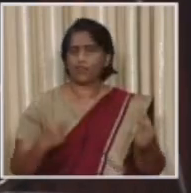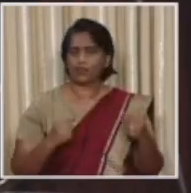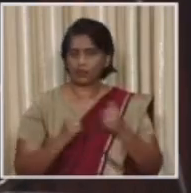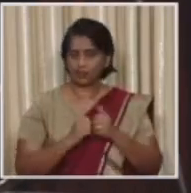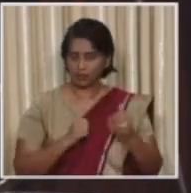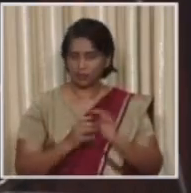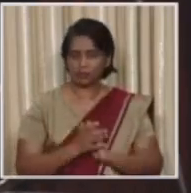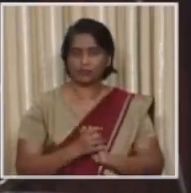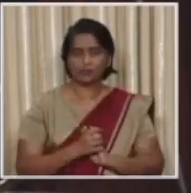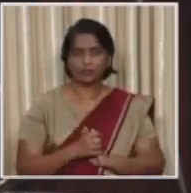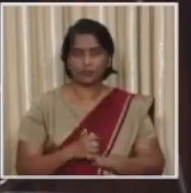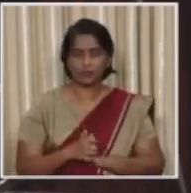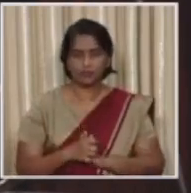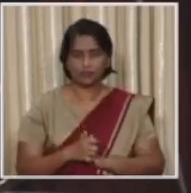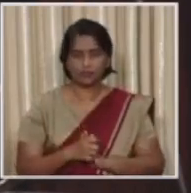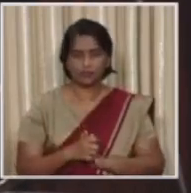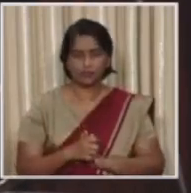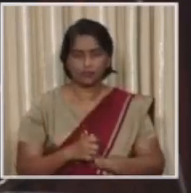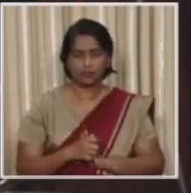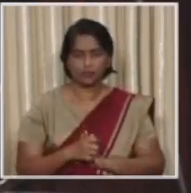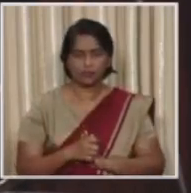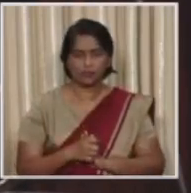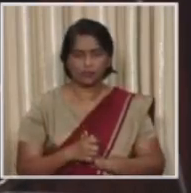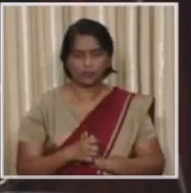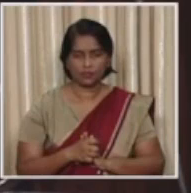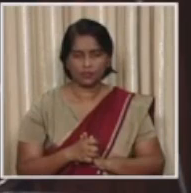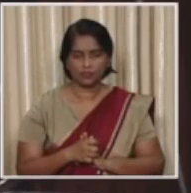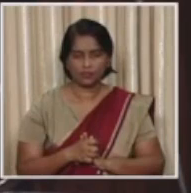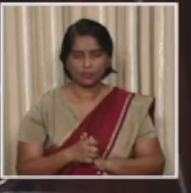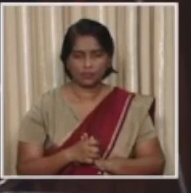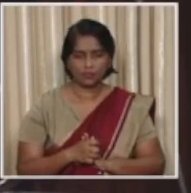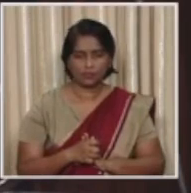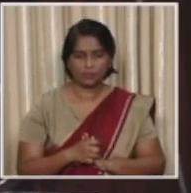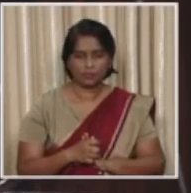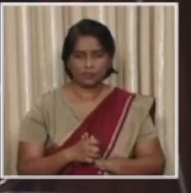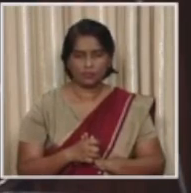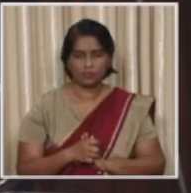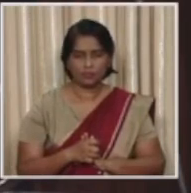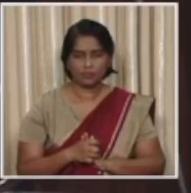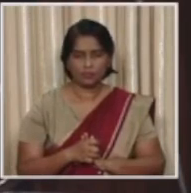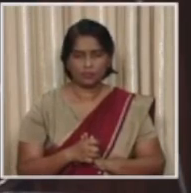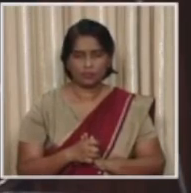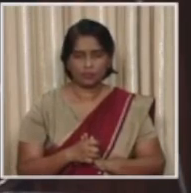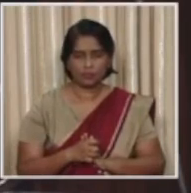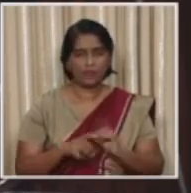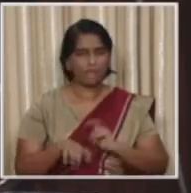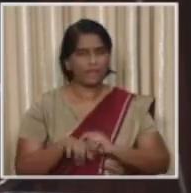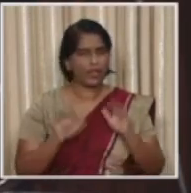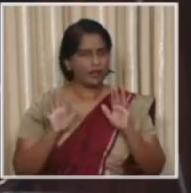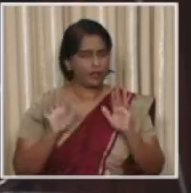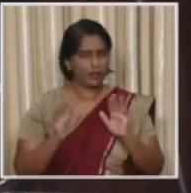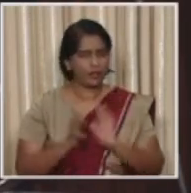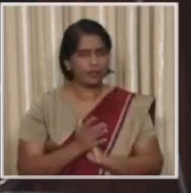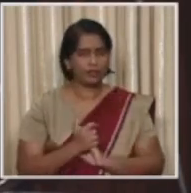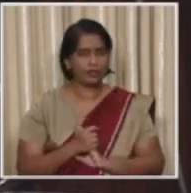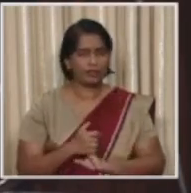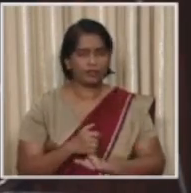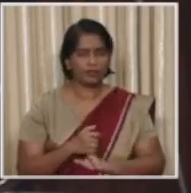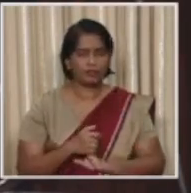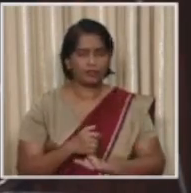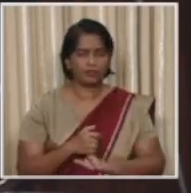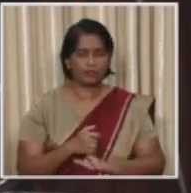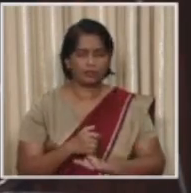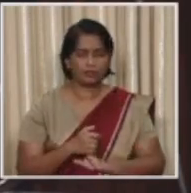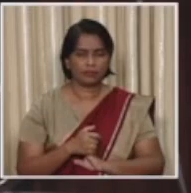ක්‍රියාවලියක්. කර්මන්තුමා තමයි මිනිත්තු දෙකක් කාලයක් තියෙනවා. විනාඩි you have 2 minutes more. මට විනාඩි 9ක් තියෙනවා. ඔව්.